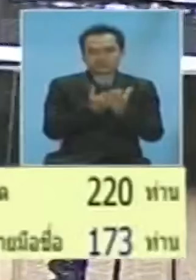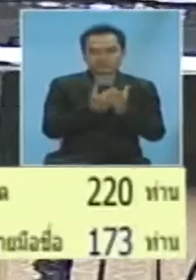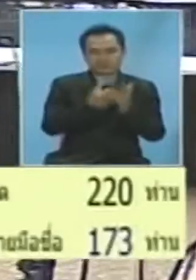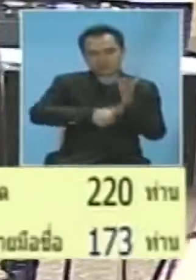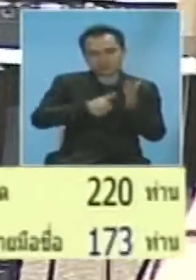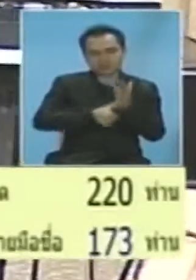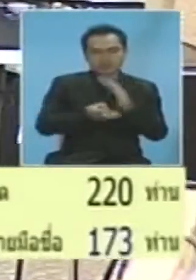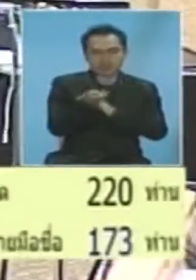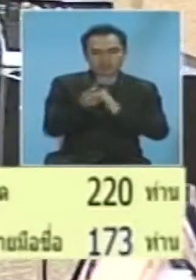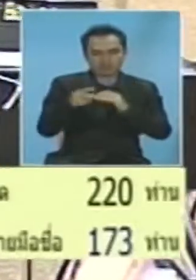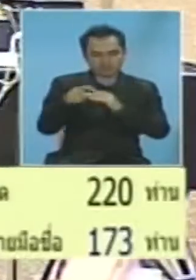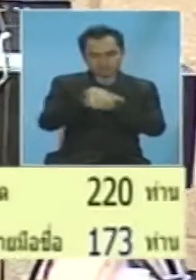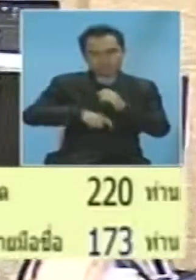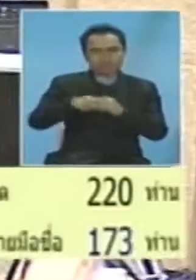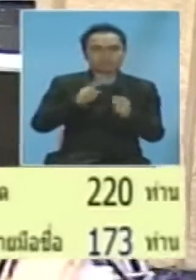จำนำ